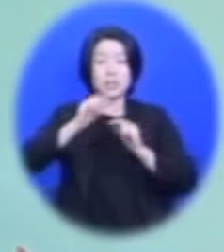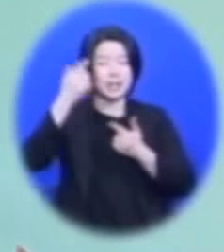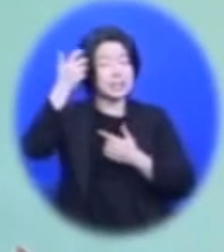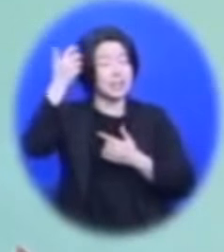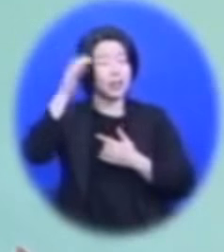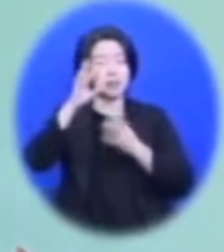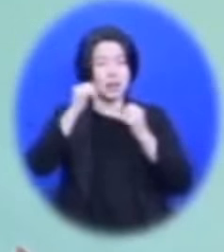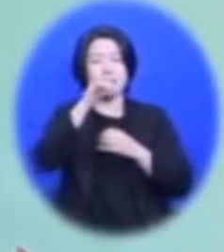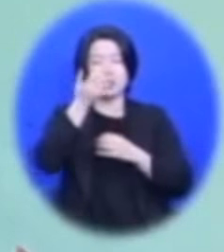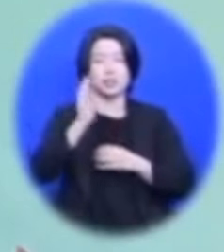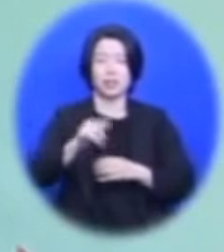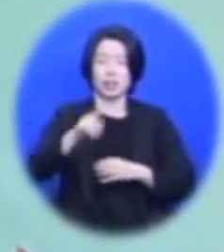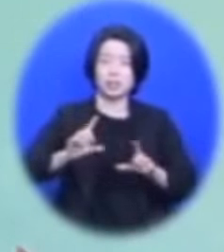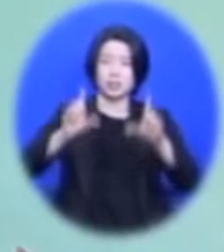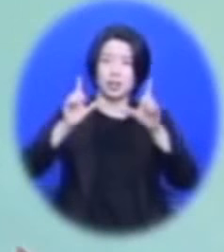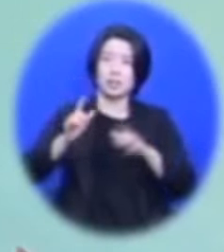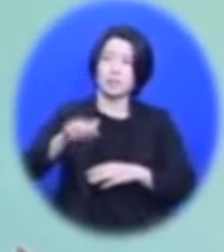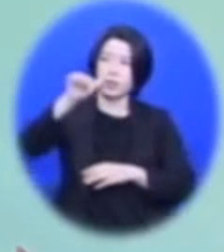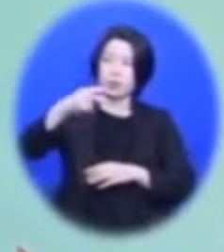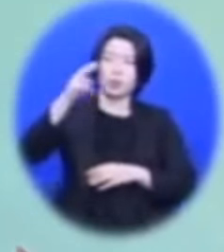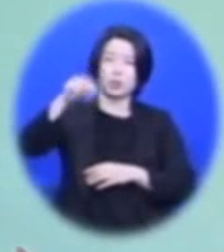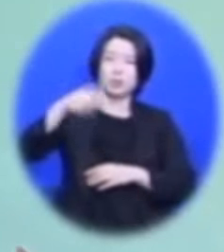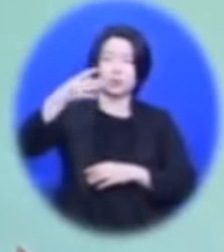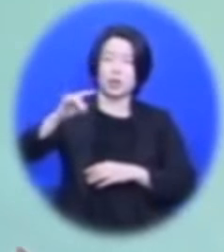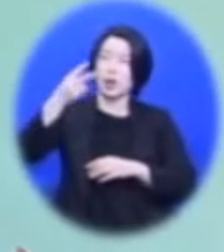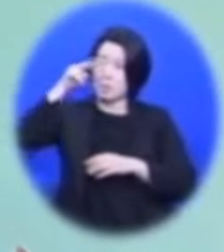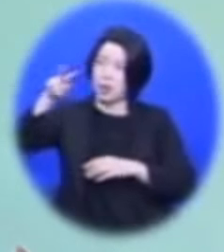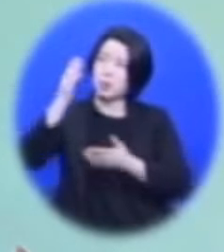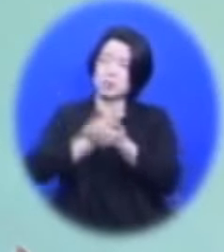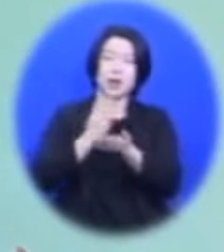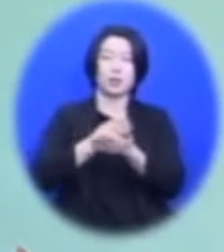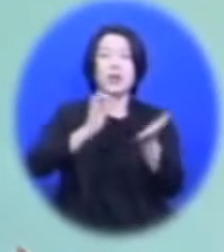그날 내가 교수대를 바라보지 말고 예수님을 바라봐야지.